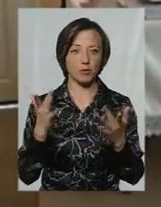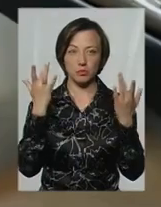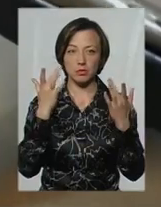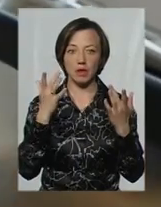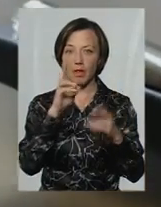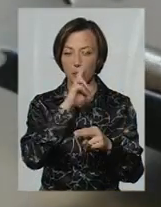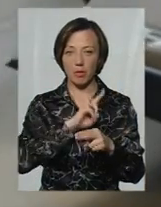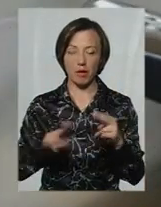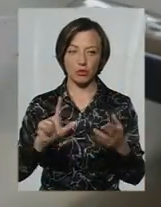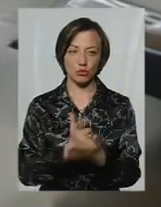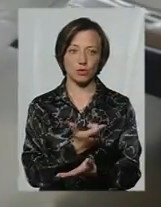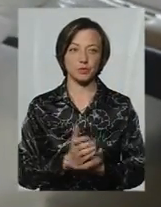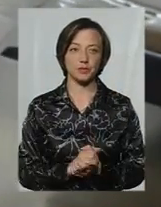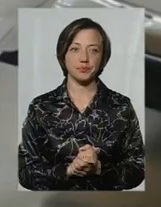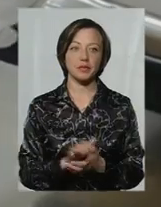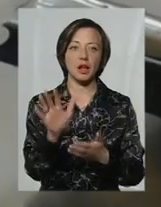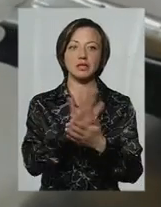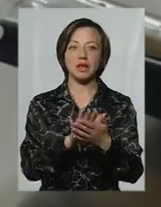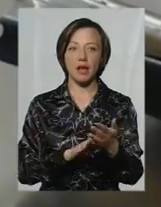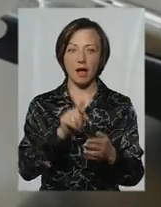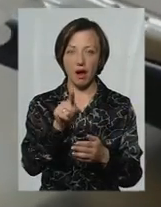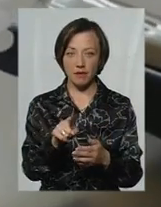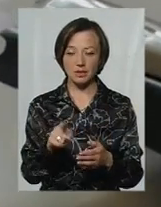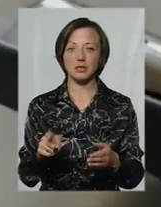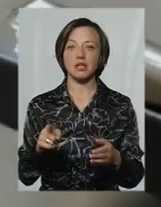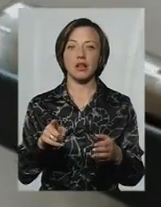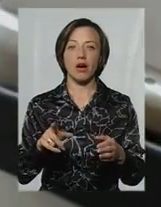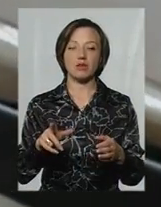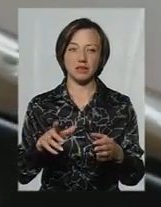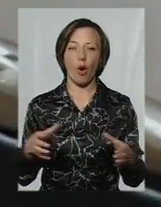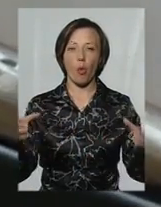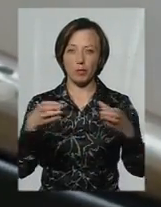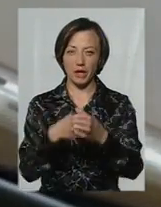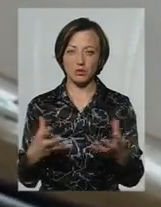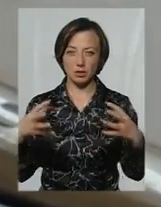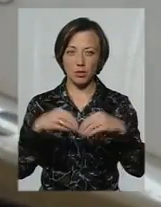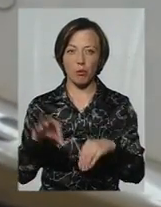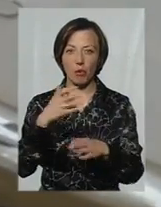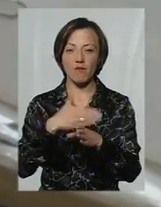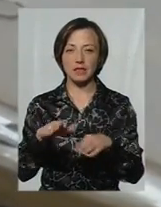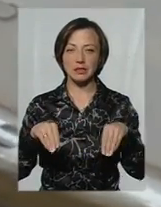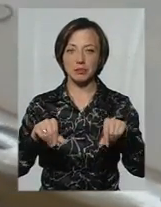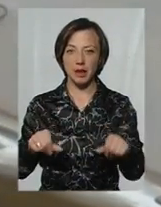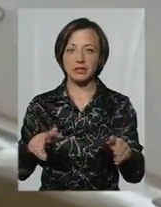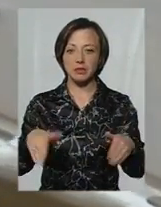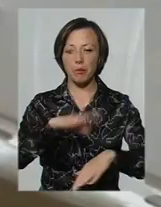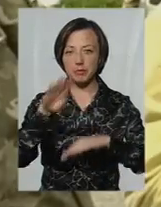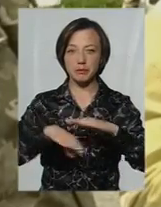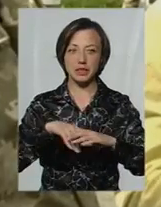зникли. Це заяви на лісові рівнівці, на об'єднану територіальну громаду про виділення земельної ділянки під